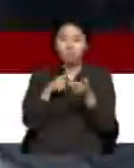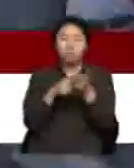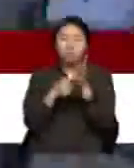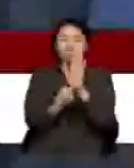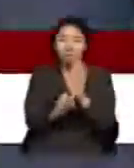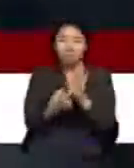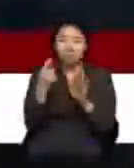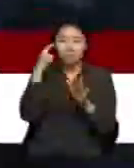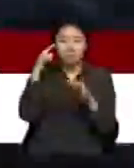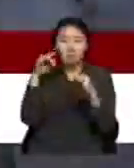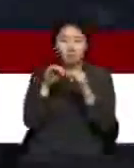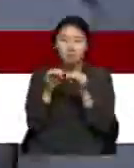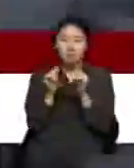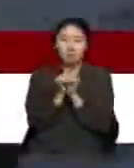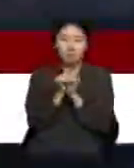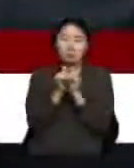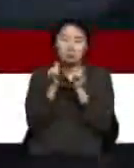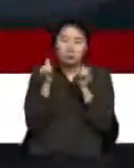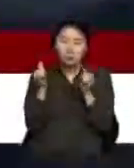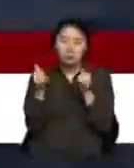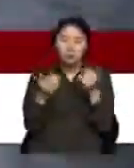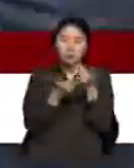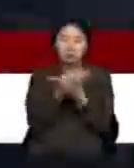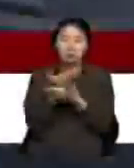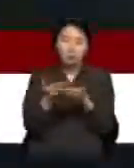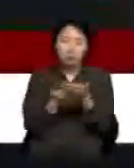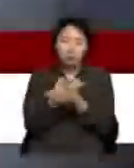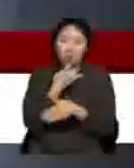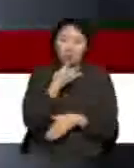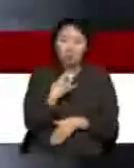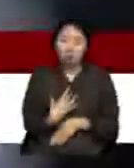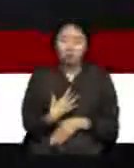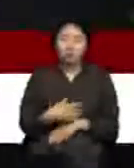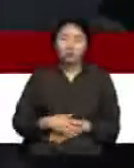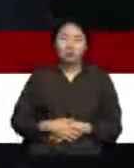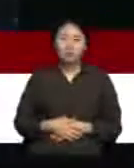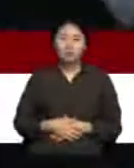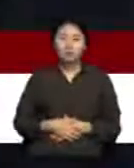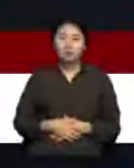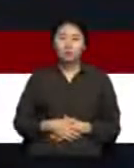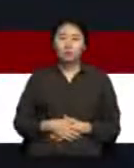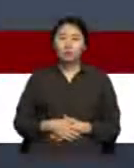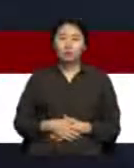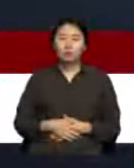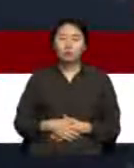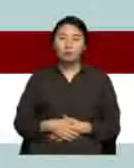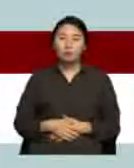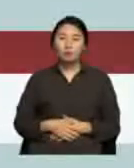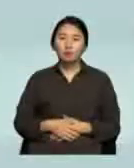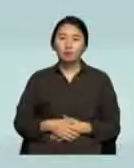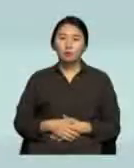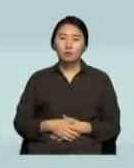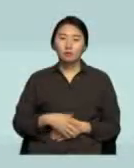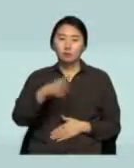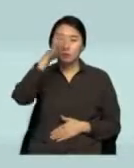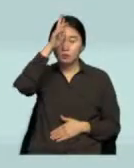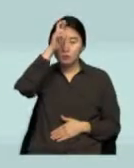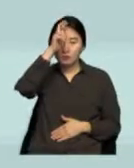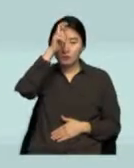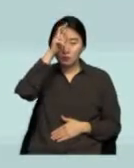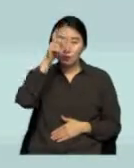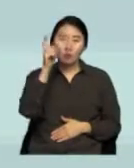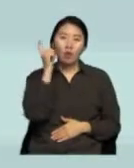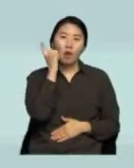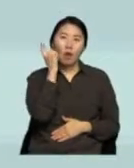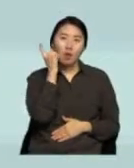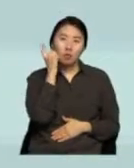자신과 같은 생각을 하는 사람들과 의견을 공유한 것이라는 입장을 고수한 것으로 전해졌습니다. 경찰은